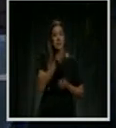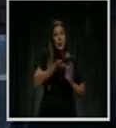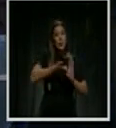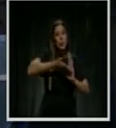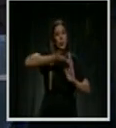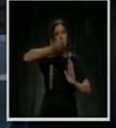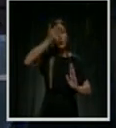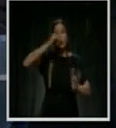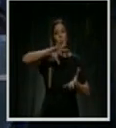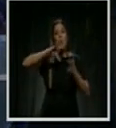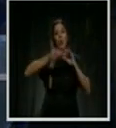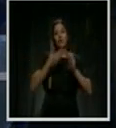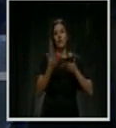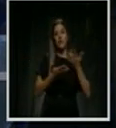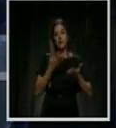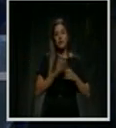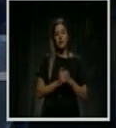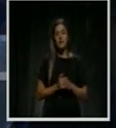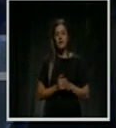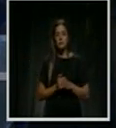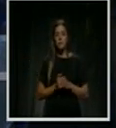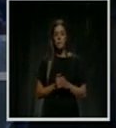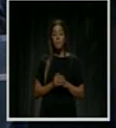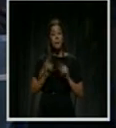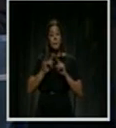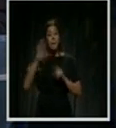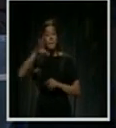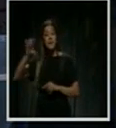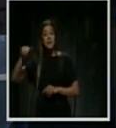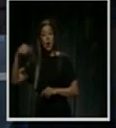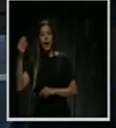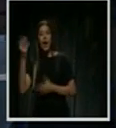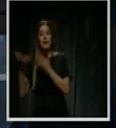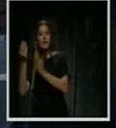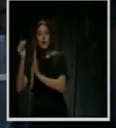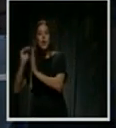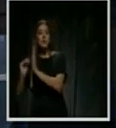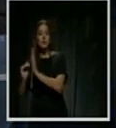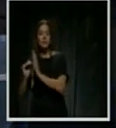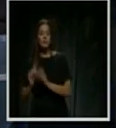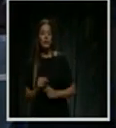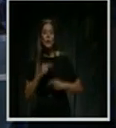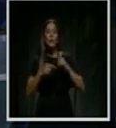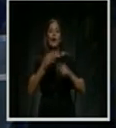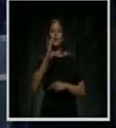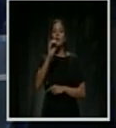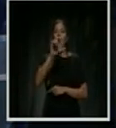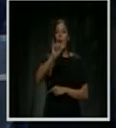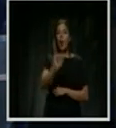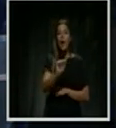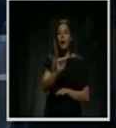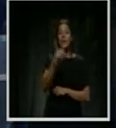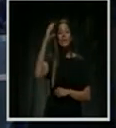Minkejja li f'pajjiżi oħra kif ammettew stess esponenti tal-Labour jorħsu wkoll. Fuq il-kola, irid jibqa' jisraq